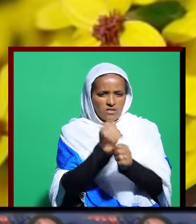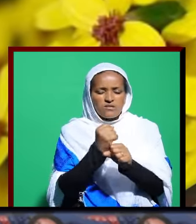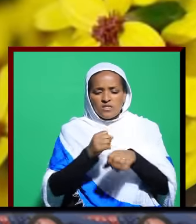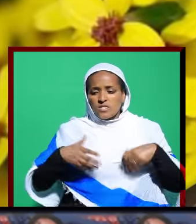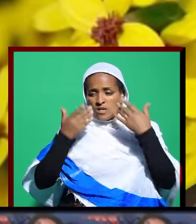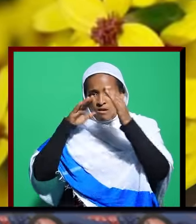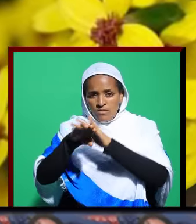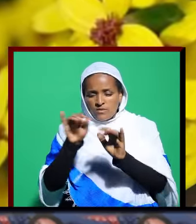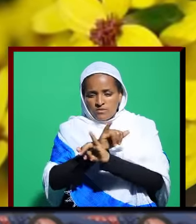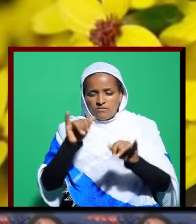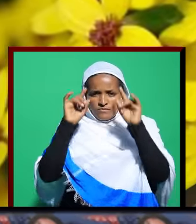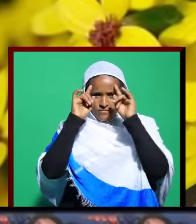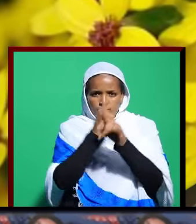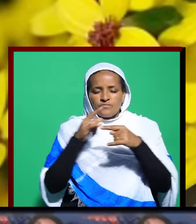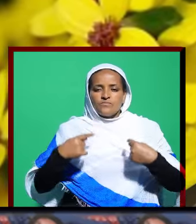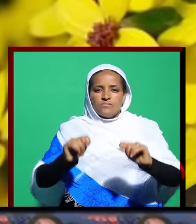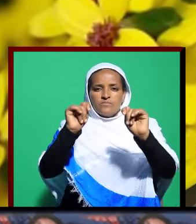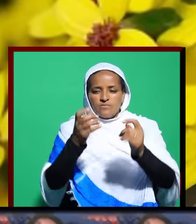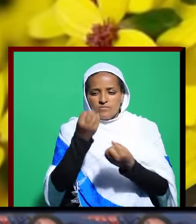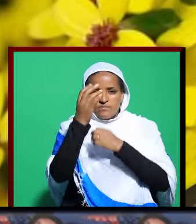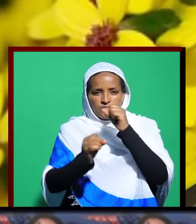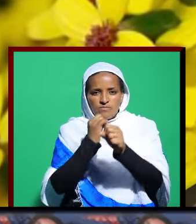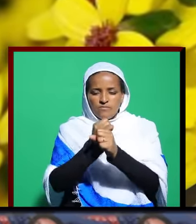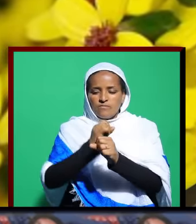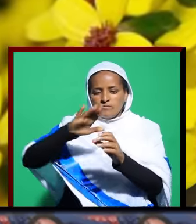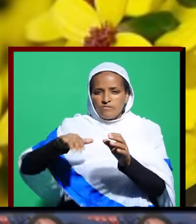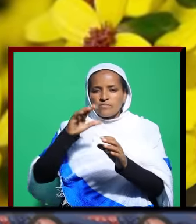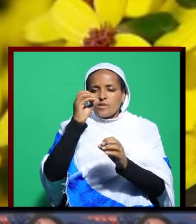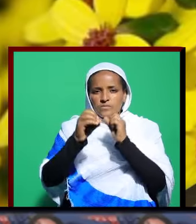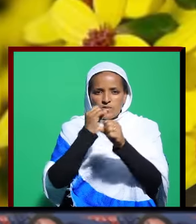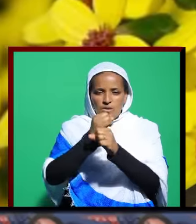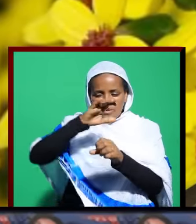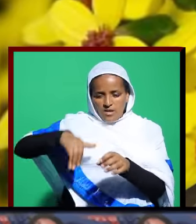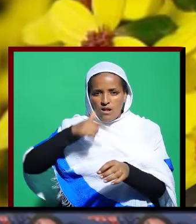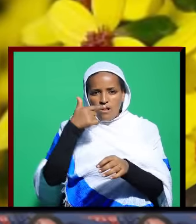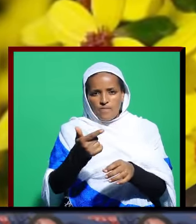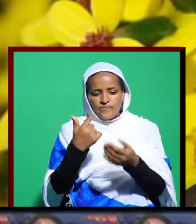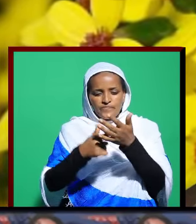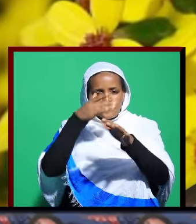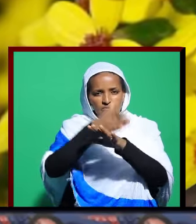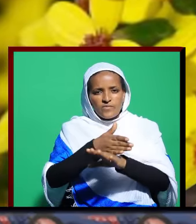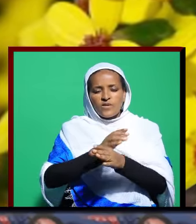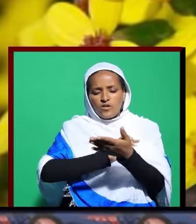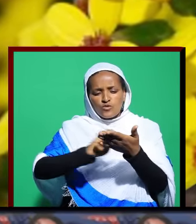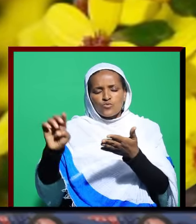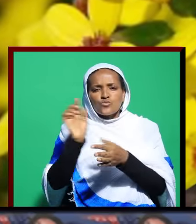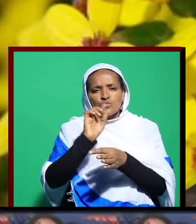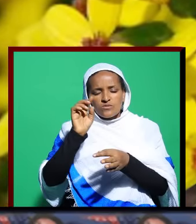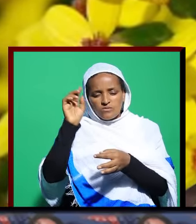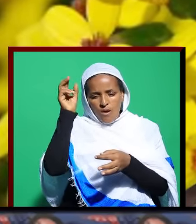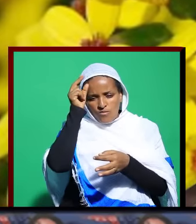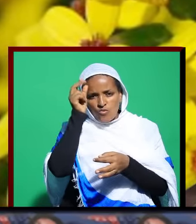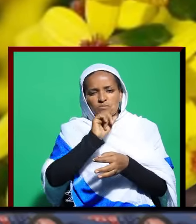ይሄን ሰርተን ሳንገባለን እንደምንለው ሊያዘናጋው ሞከረ። ስንት ዓመት ቀረን ያለው? 50 ዓመት ይቀርሃል አለው። ከዛ ቅዱስ አብራኮስ ምን